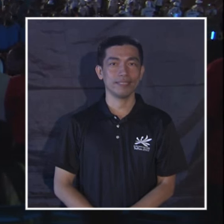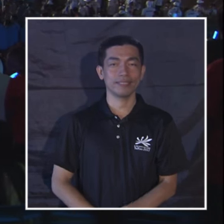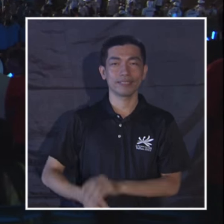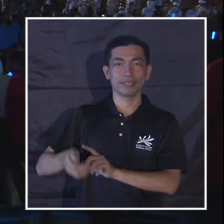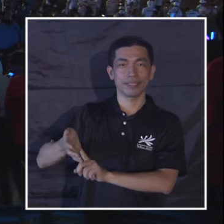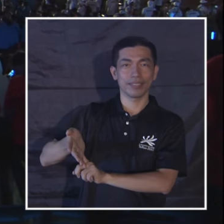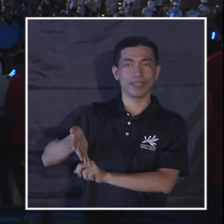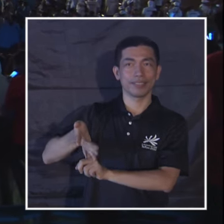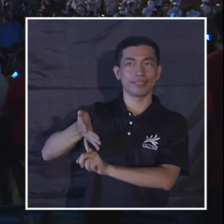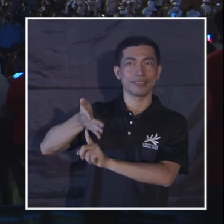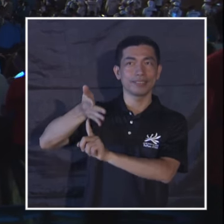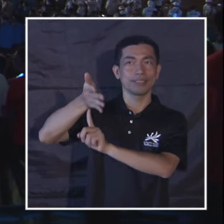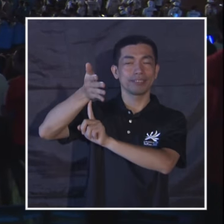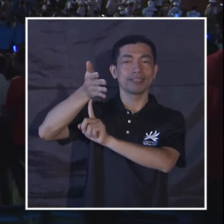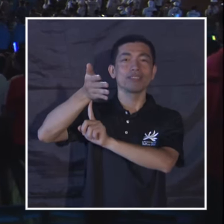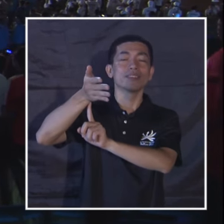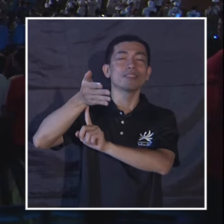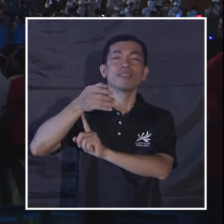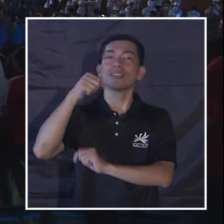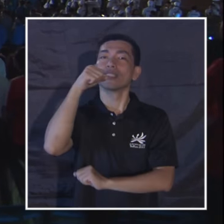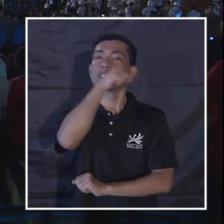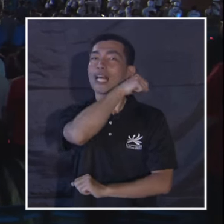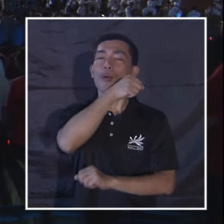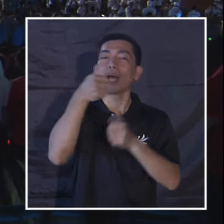升中华台北会旗。